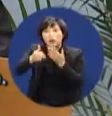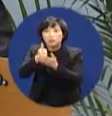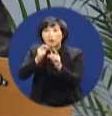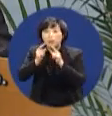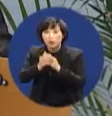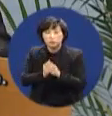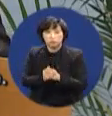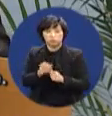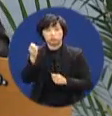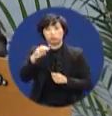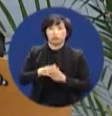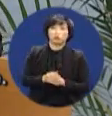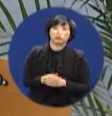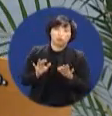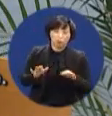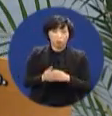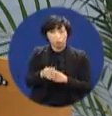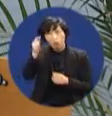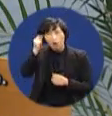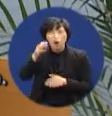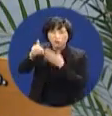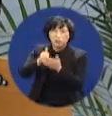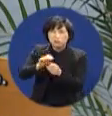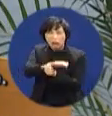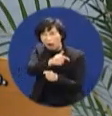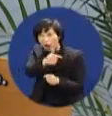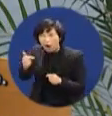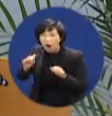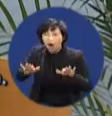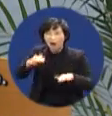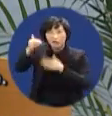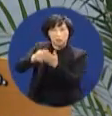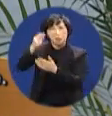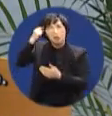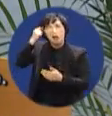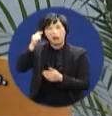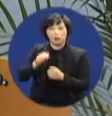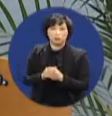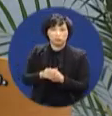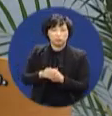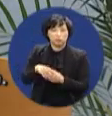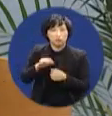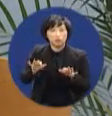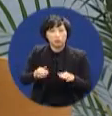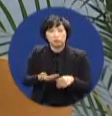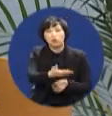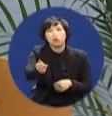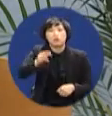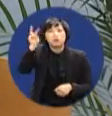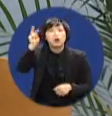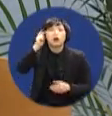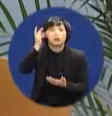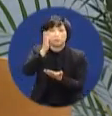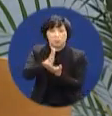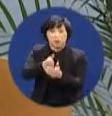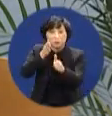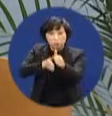여러분들이 그냥 뭐 사랑이신데 뭐 하나님이 그러시겠냐 우리 착각하지 말라 이